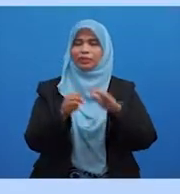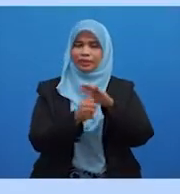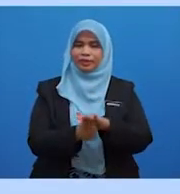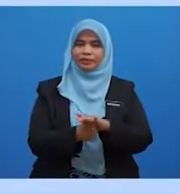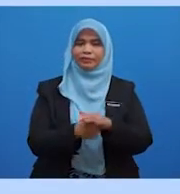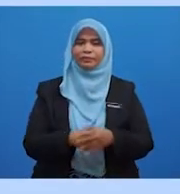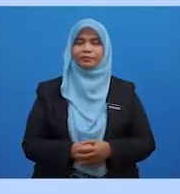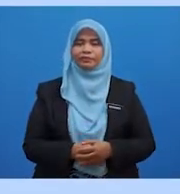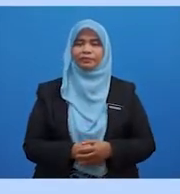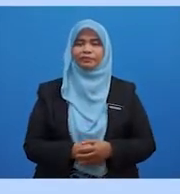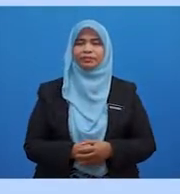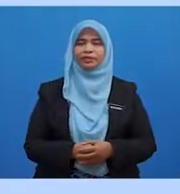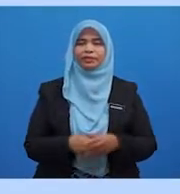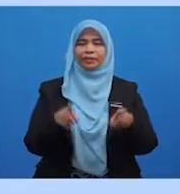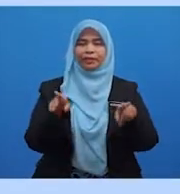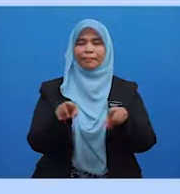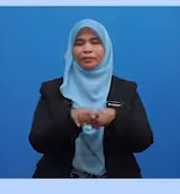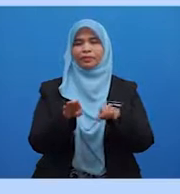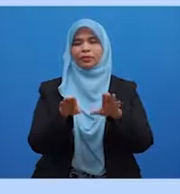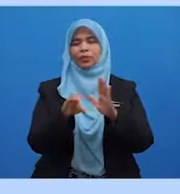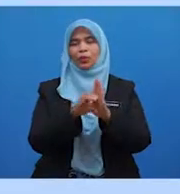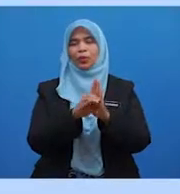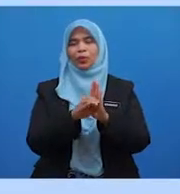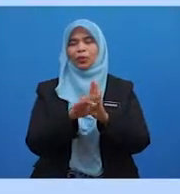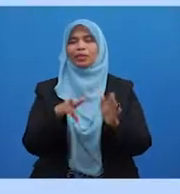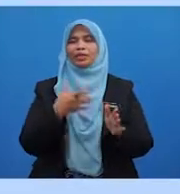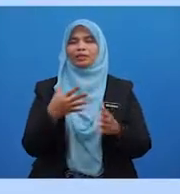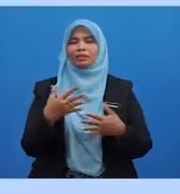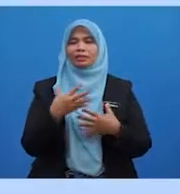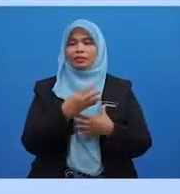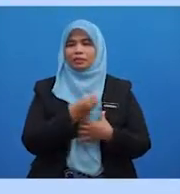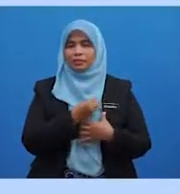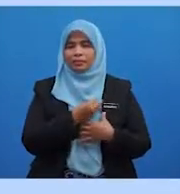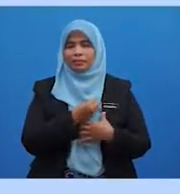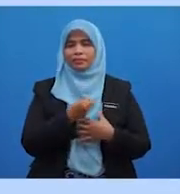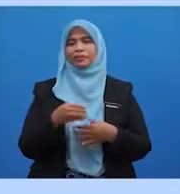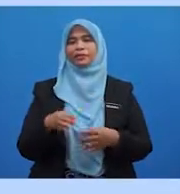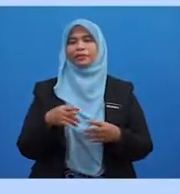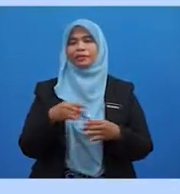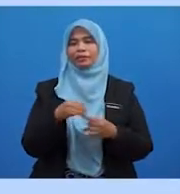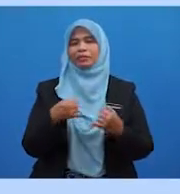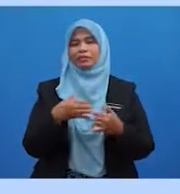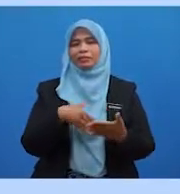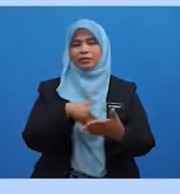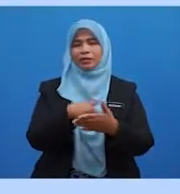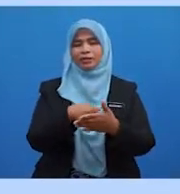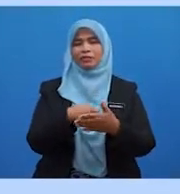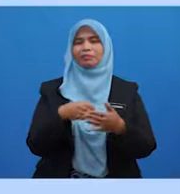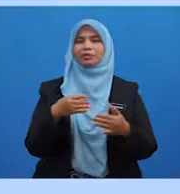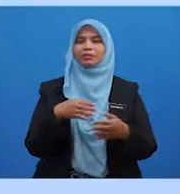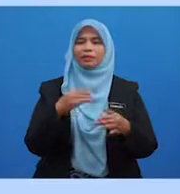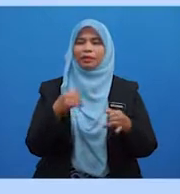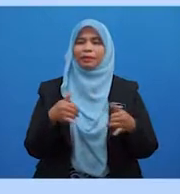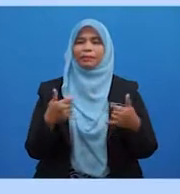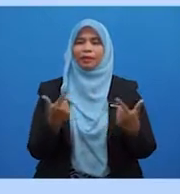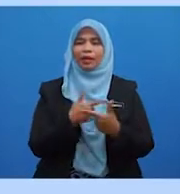Sebagai contoh, perasaan serta debaran yang dirasai oleh pemain bola sepak pada perlawanan akhir